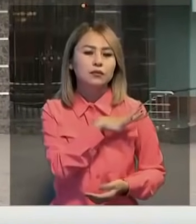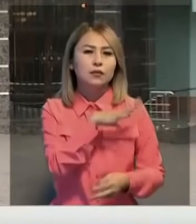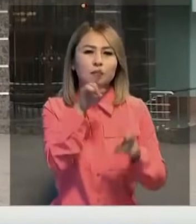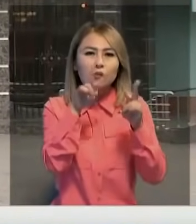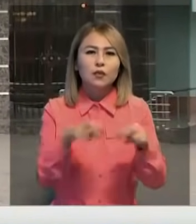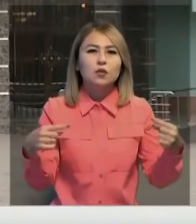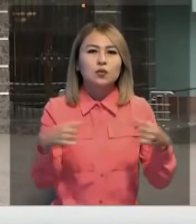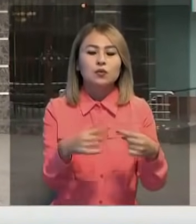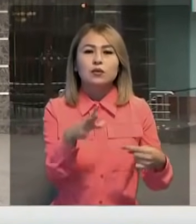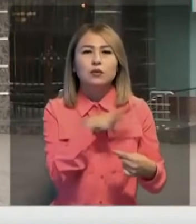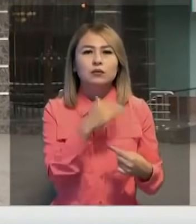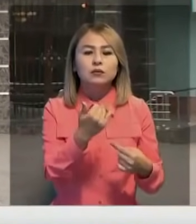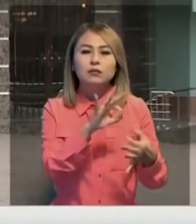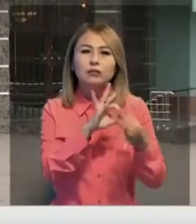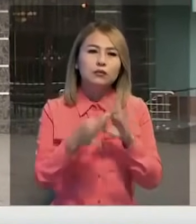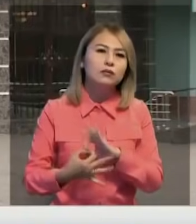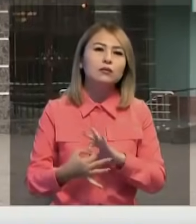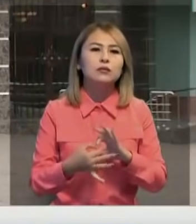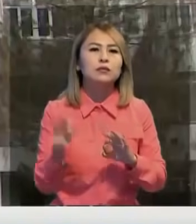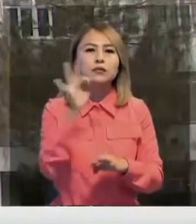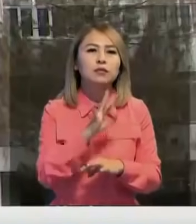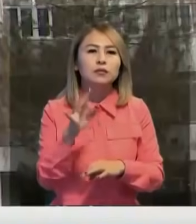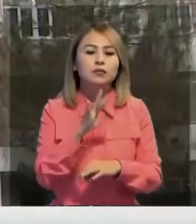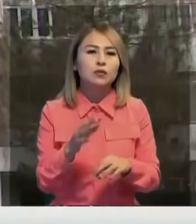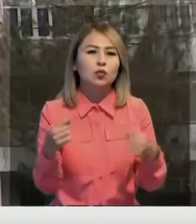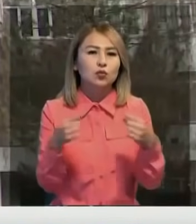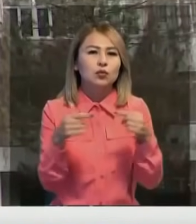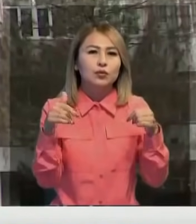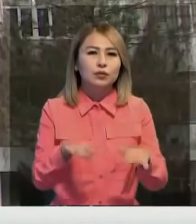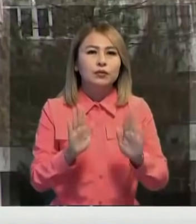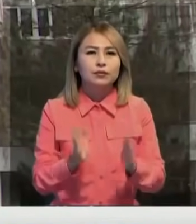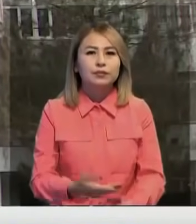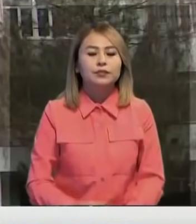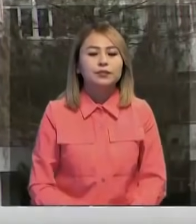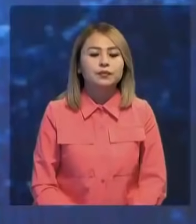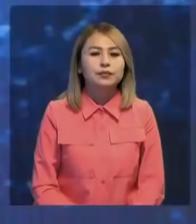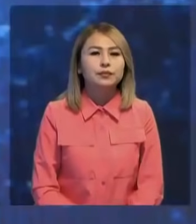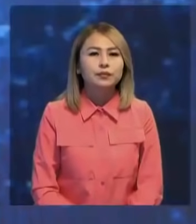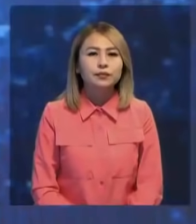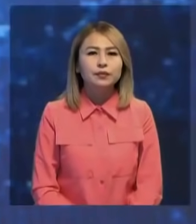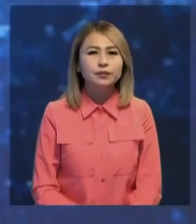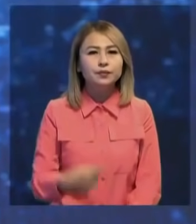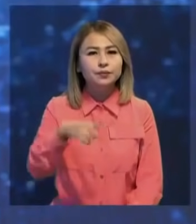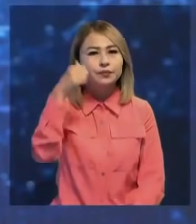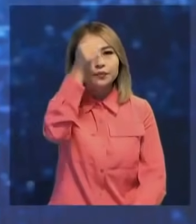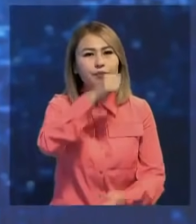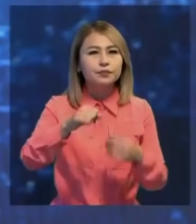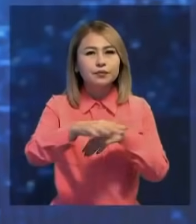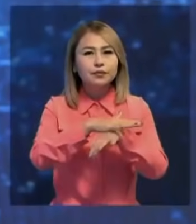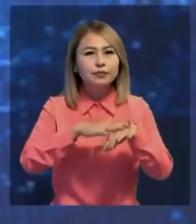сараптамалар тағайындалды. Сараптама нәтижелері бойынша процессуалдық шешім қабылданады. Быйыл